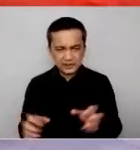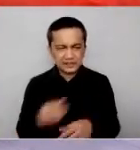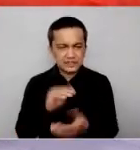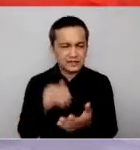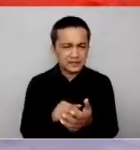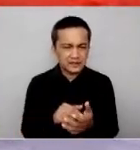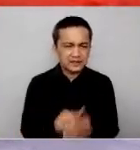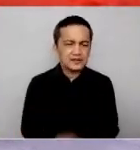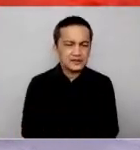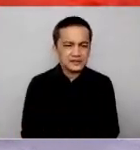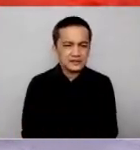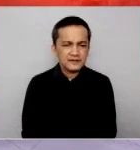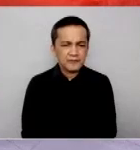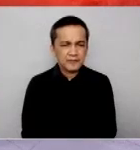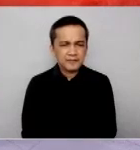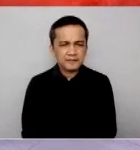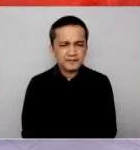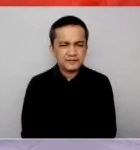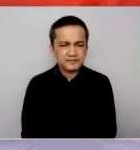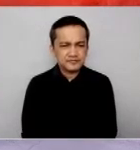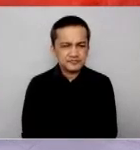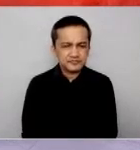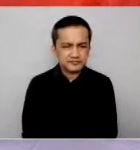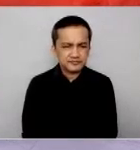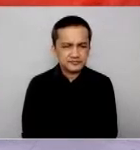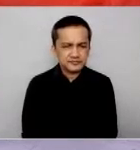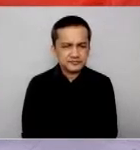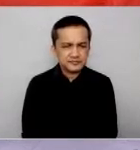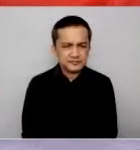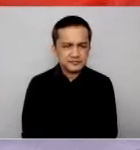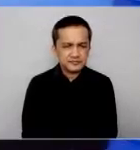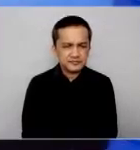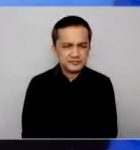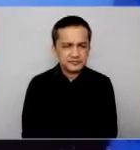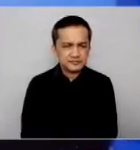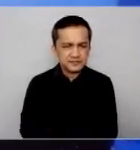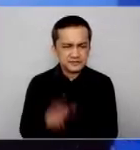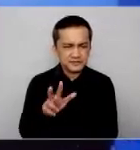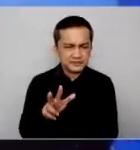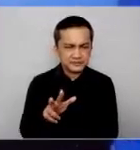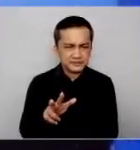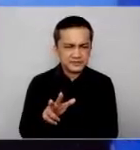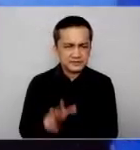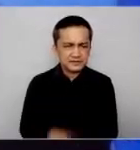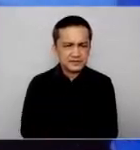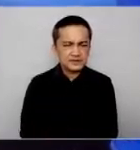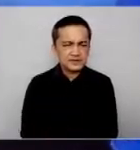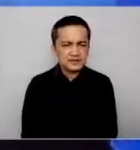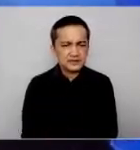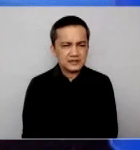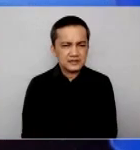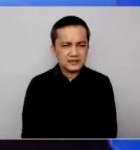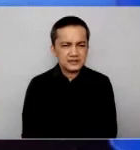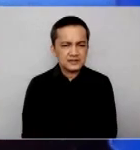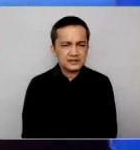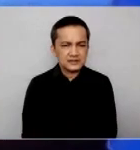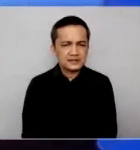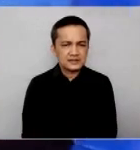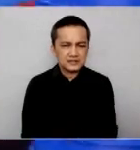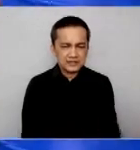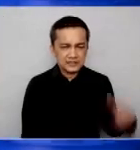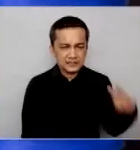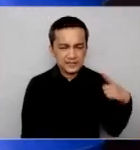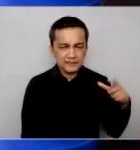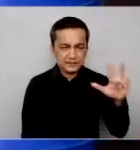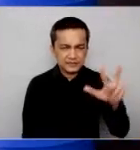espasyo. Okay. So, get 3 in your left hand. 3 in your left hand. Tapos?